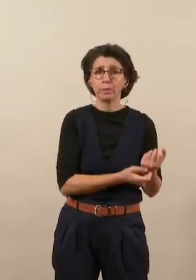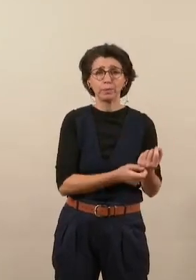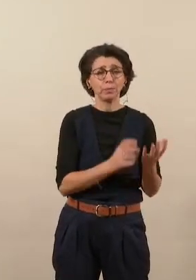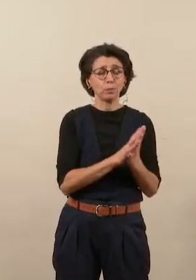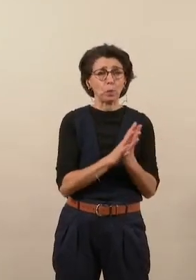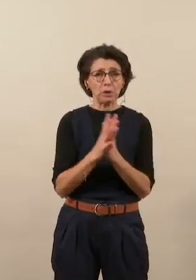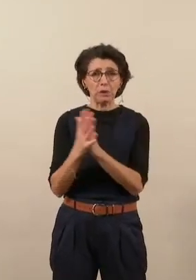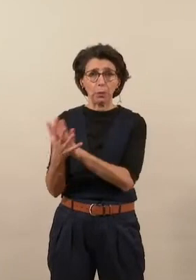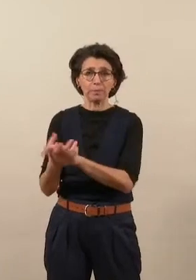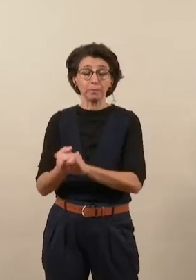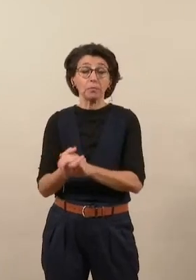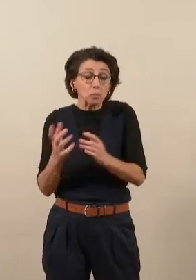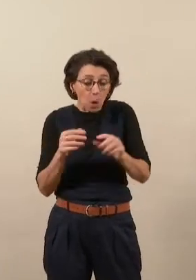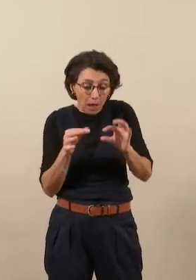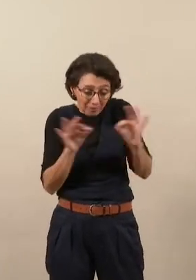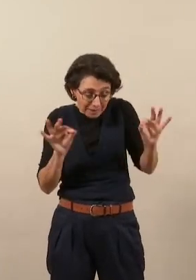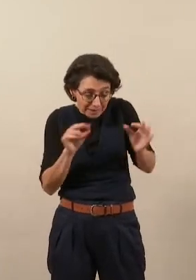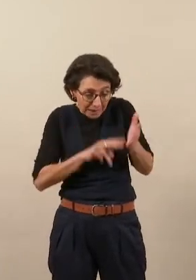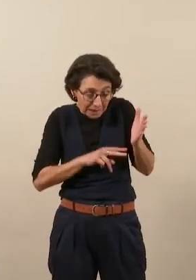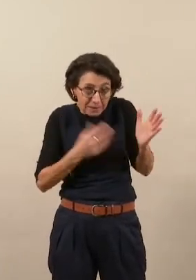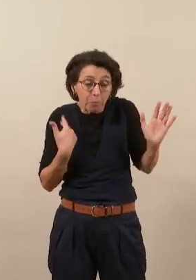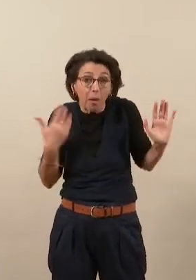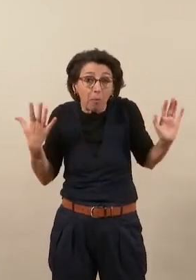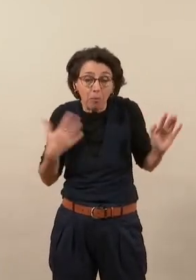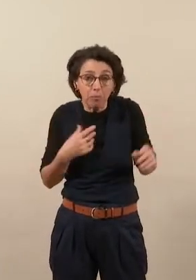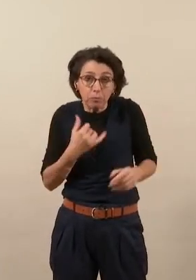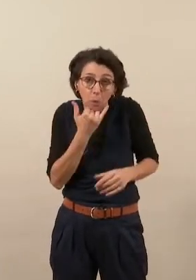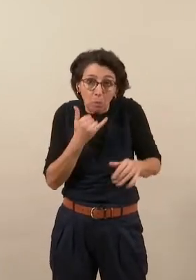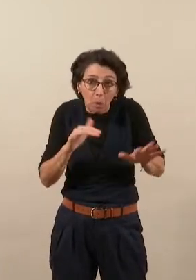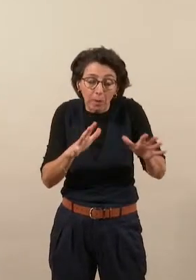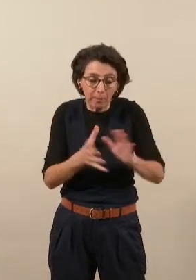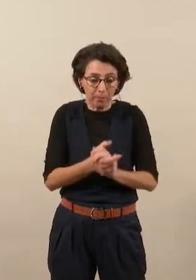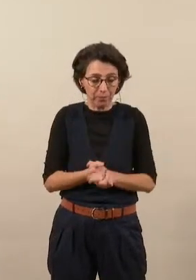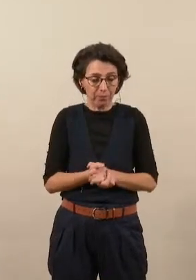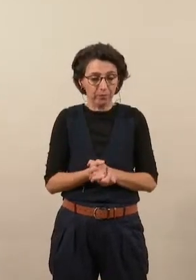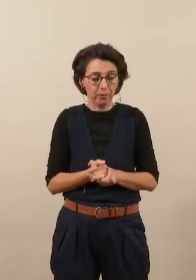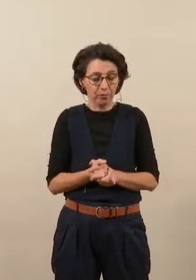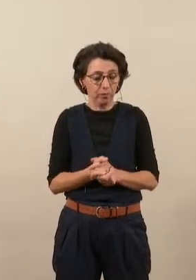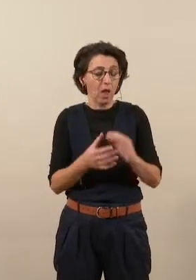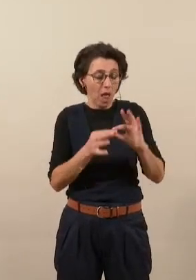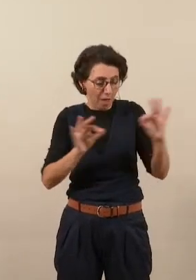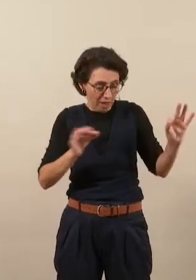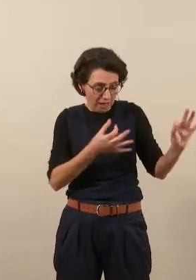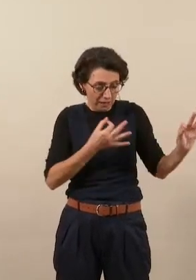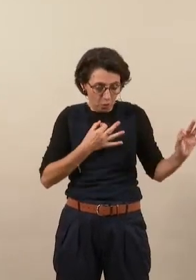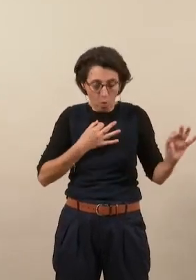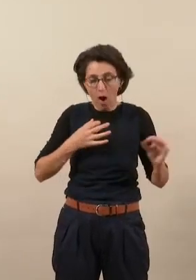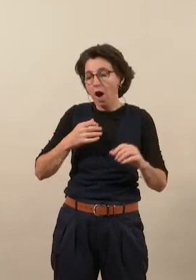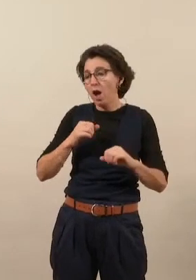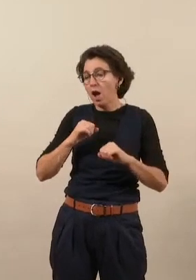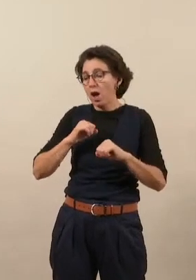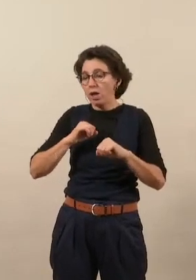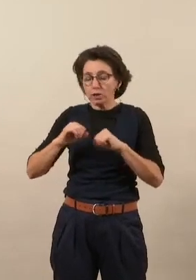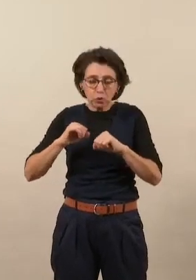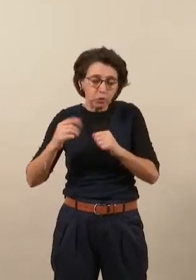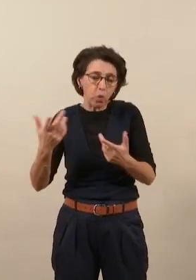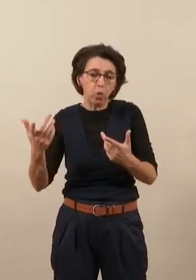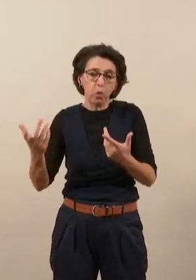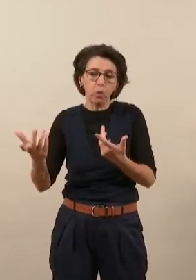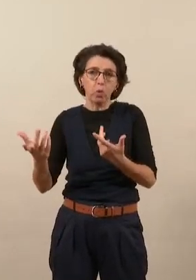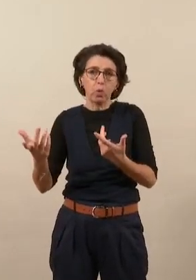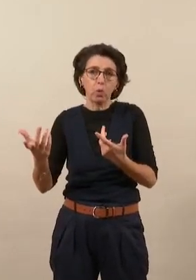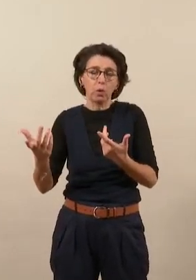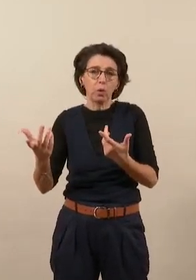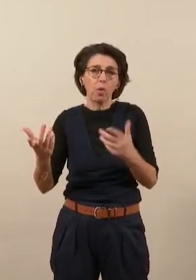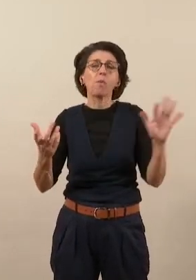lire. Désormais, tout acteur culturel en lien avec la ville, y compris les équipements, théâtre municipal, conservatoire,